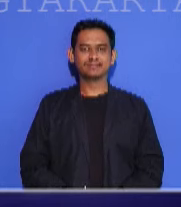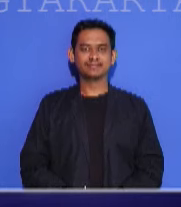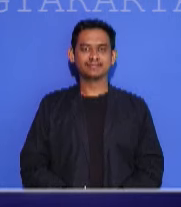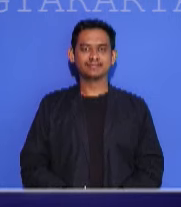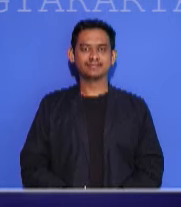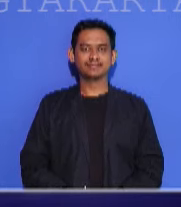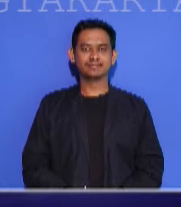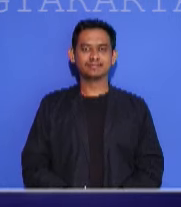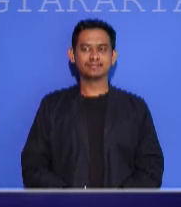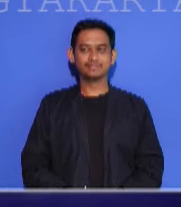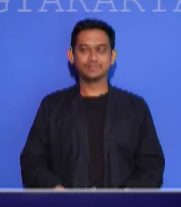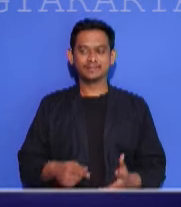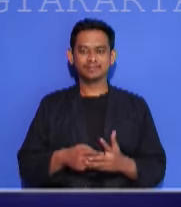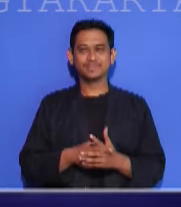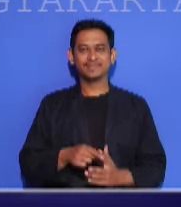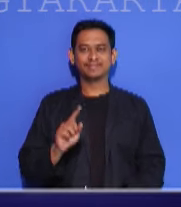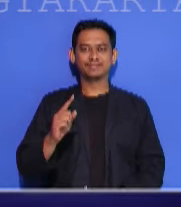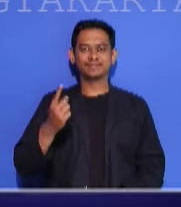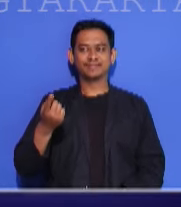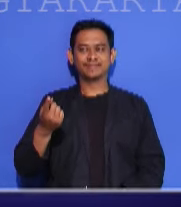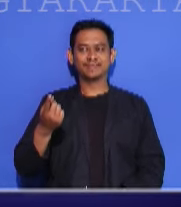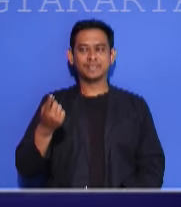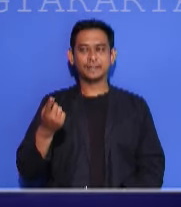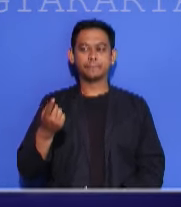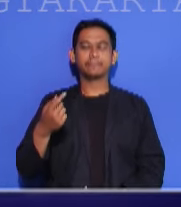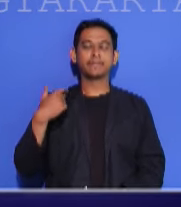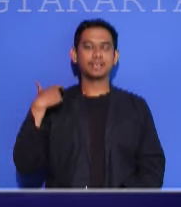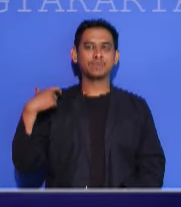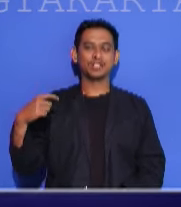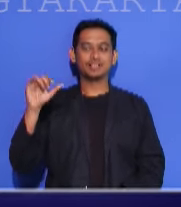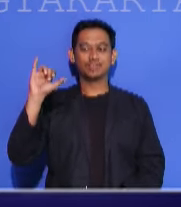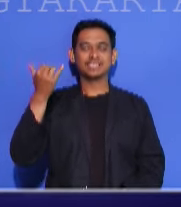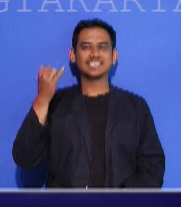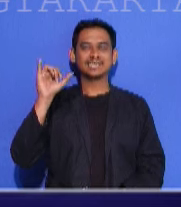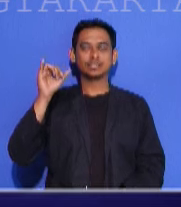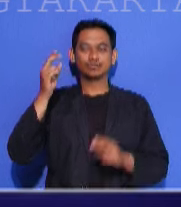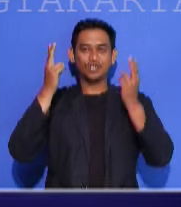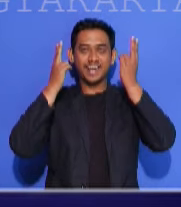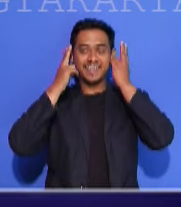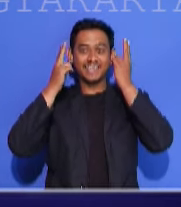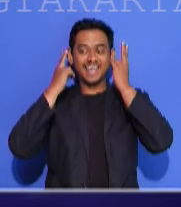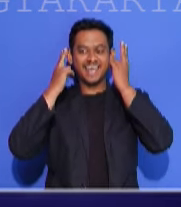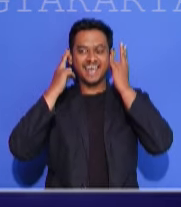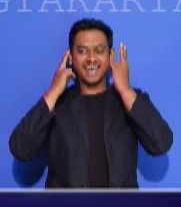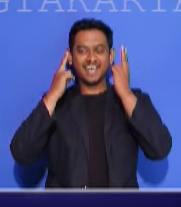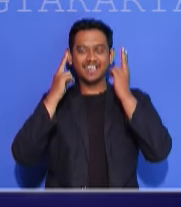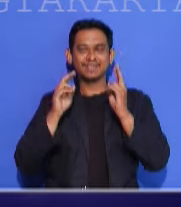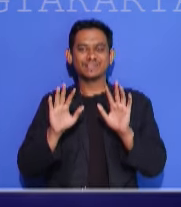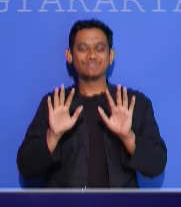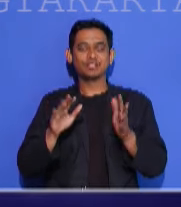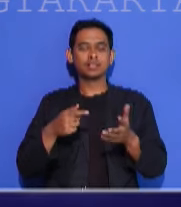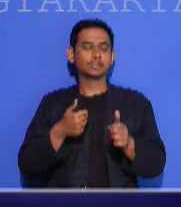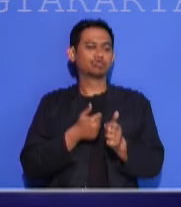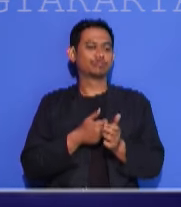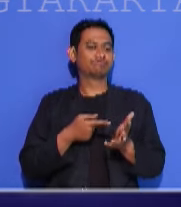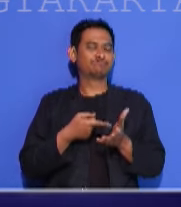Segmen Pilkada kami awali dengan informasi Gubernur Daerah Istimewa Yogyakarta Hamengkubuwono X memberikan hak suaranya dalam pemilihan